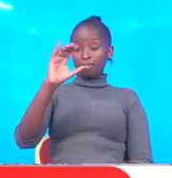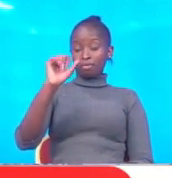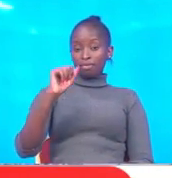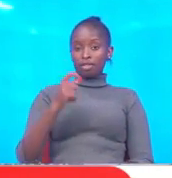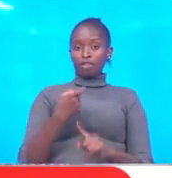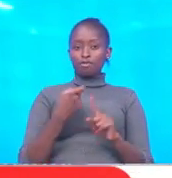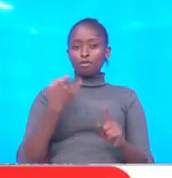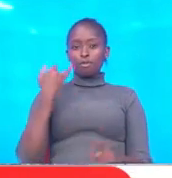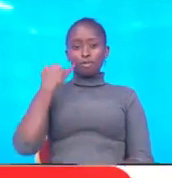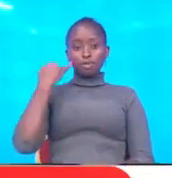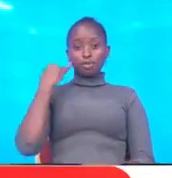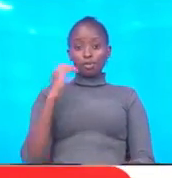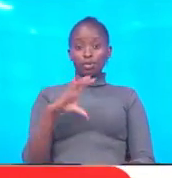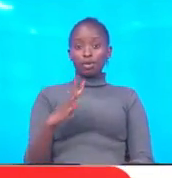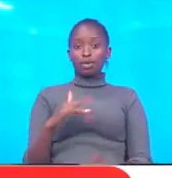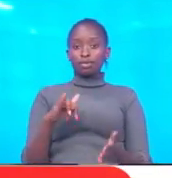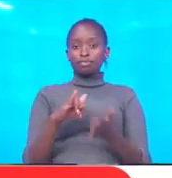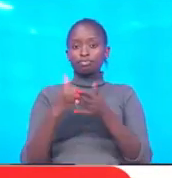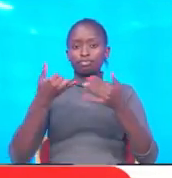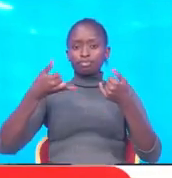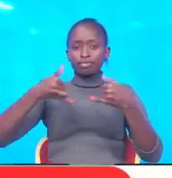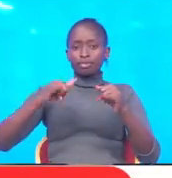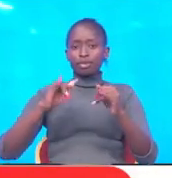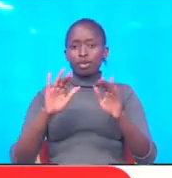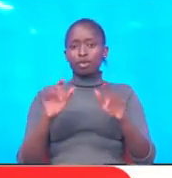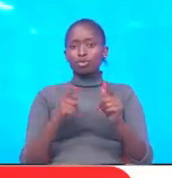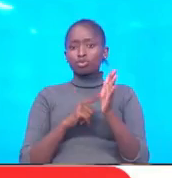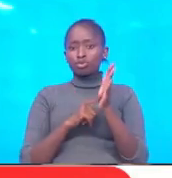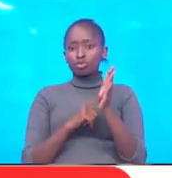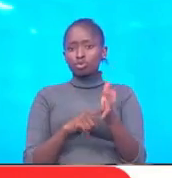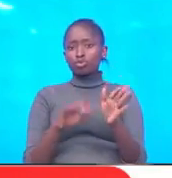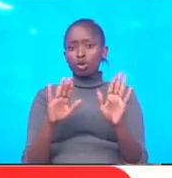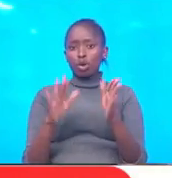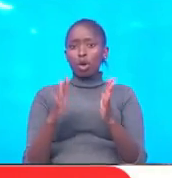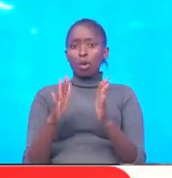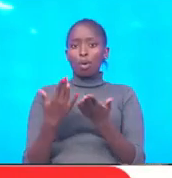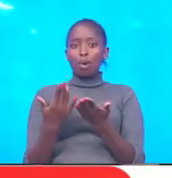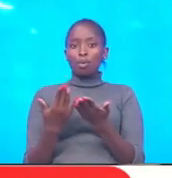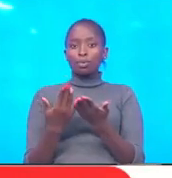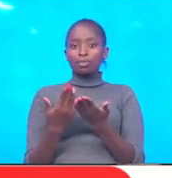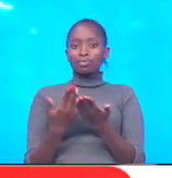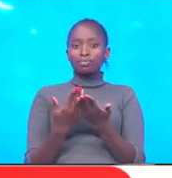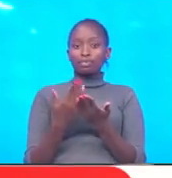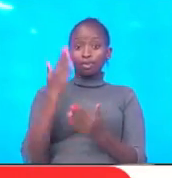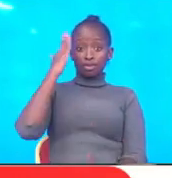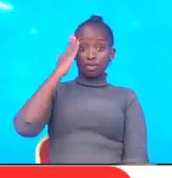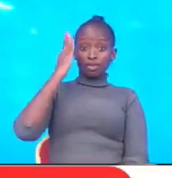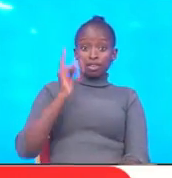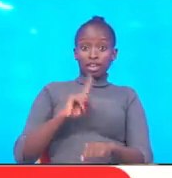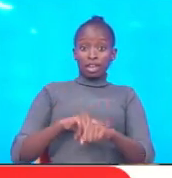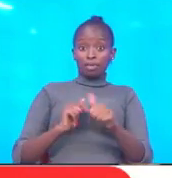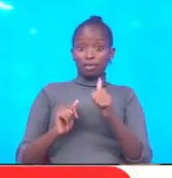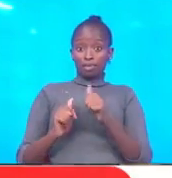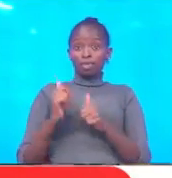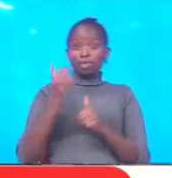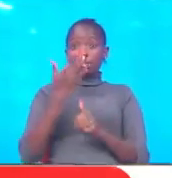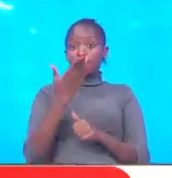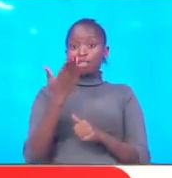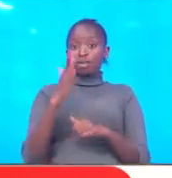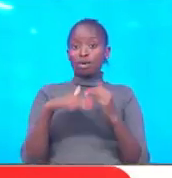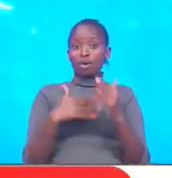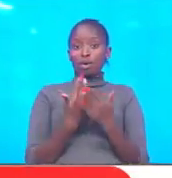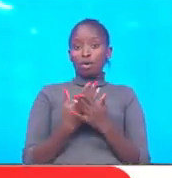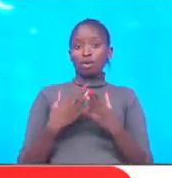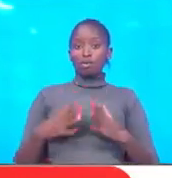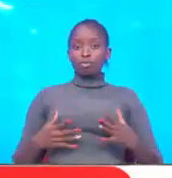kujaribu kuonyesha ama kudemonstrate the way tunatiritua wakati tunasikia wabunge wamekaa chini na kupitisha